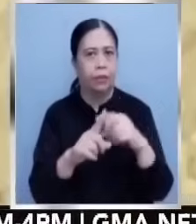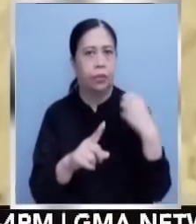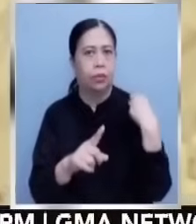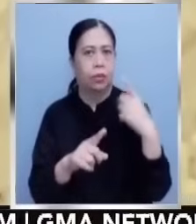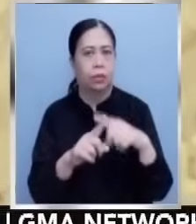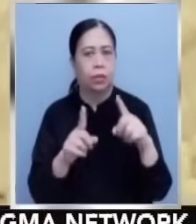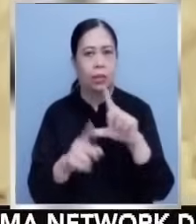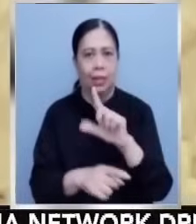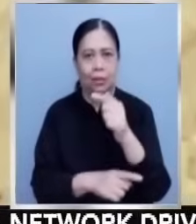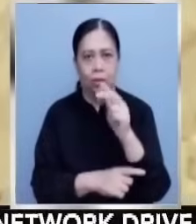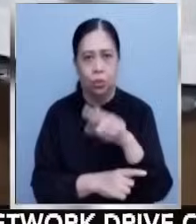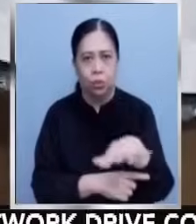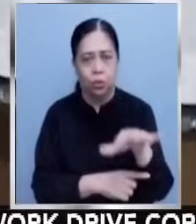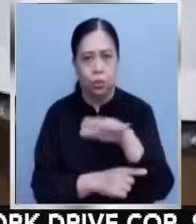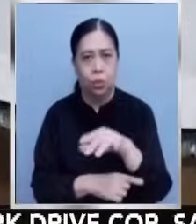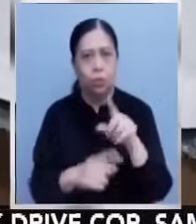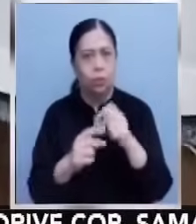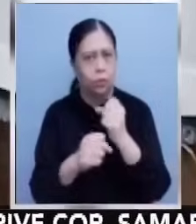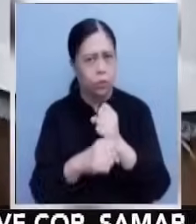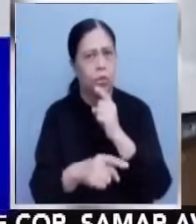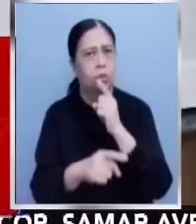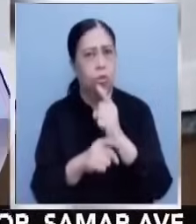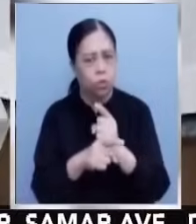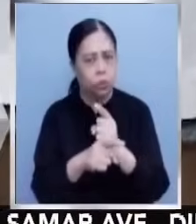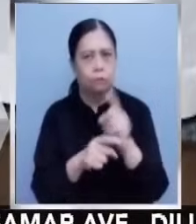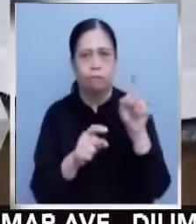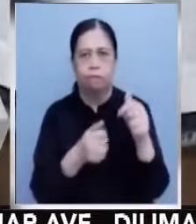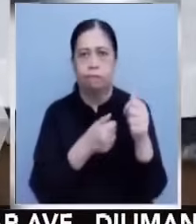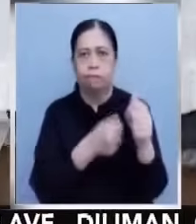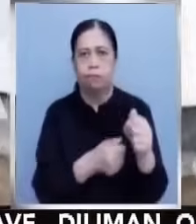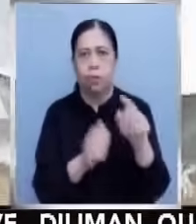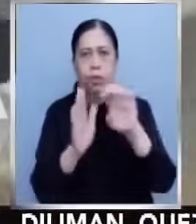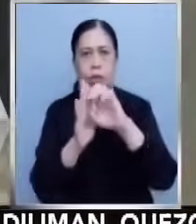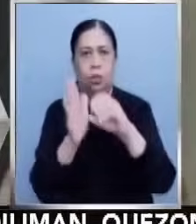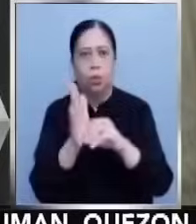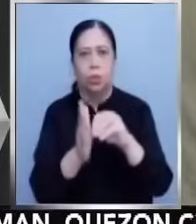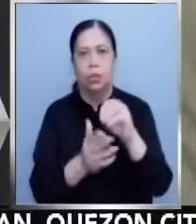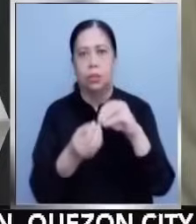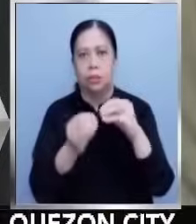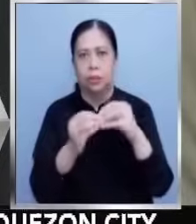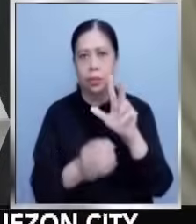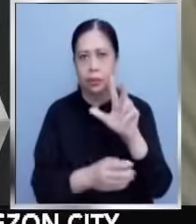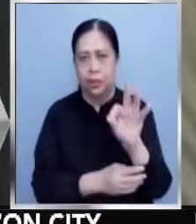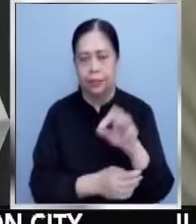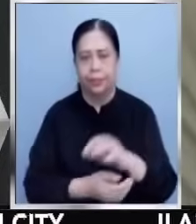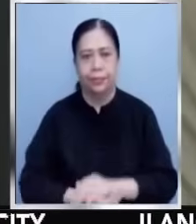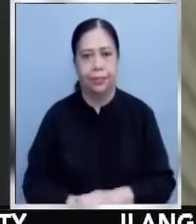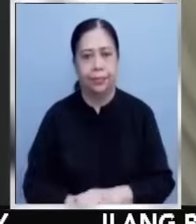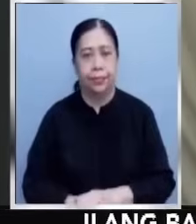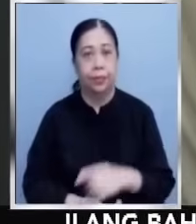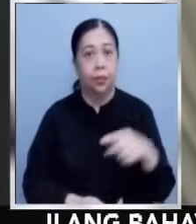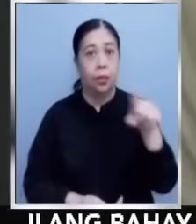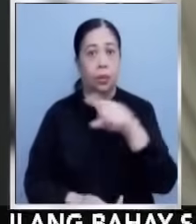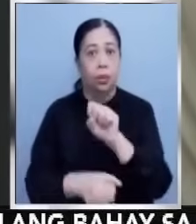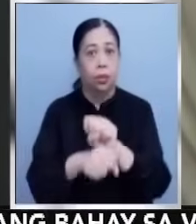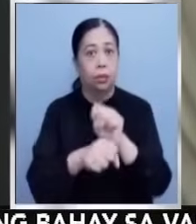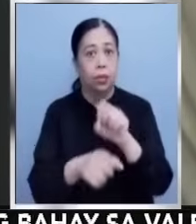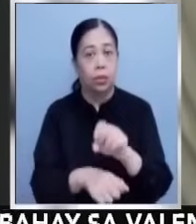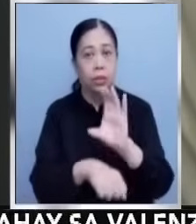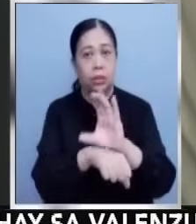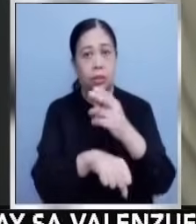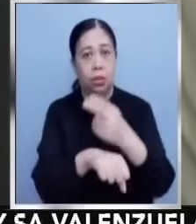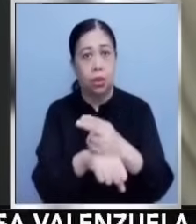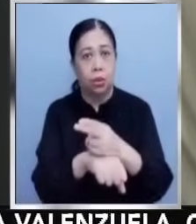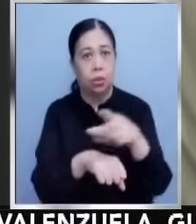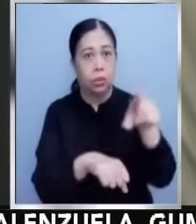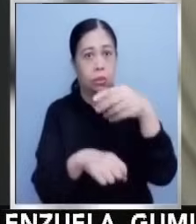LGU upang matiyak na maipatutupad ang EO 39. Sa ating mga empleyado ng City Hall sa palengke, yung